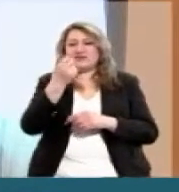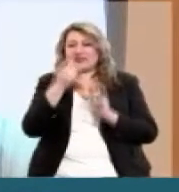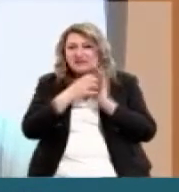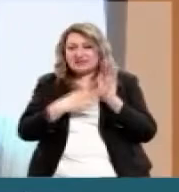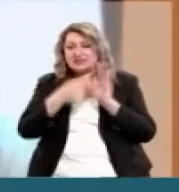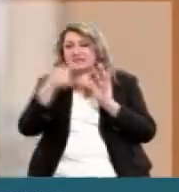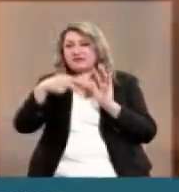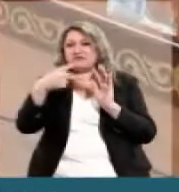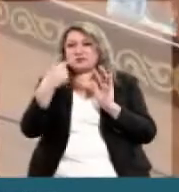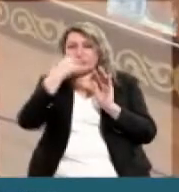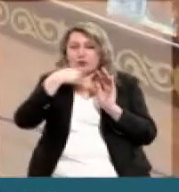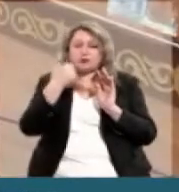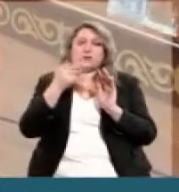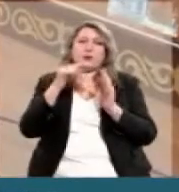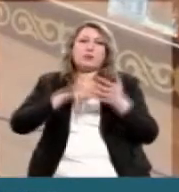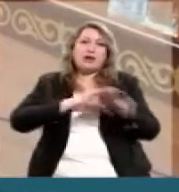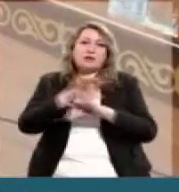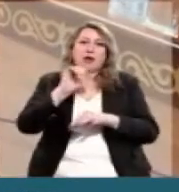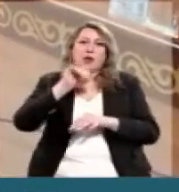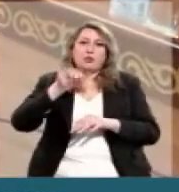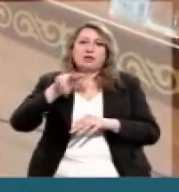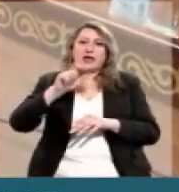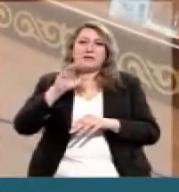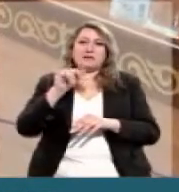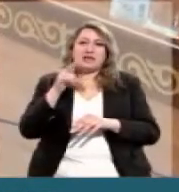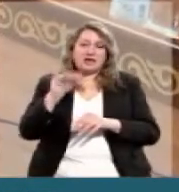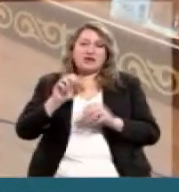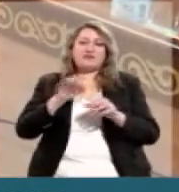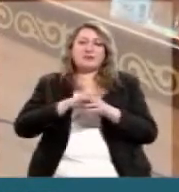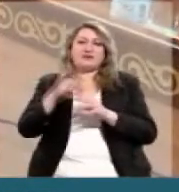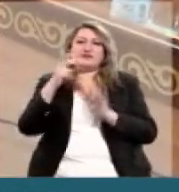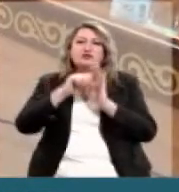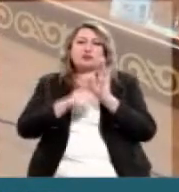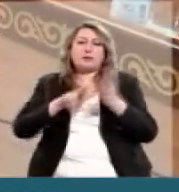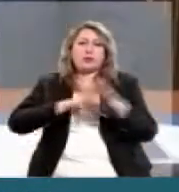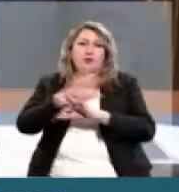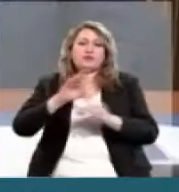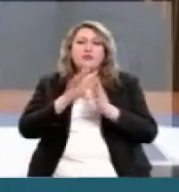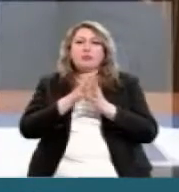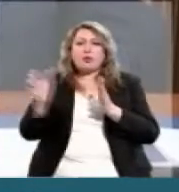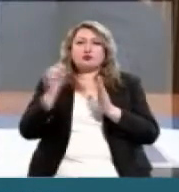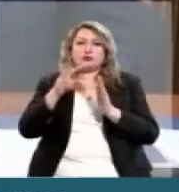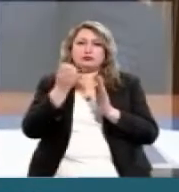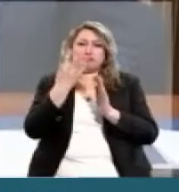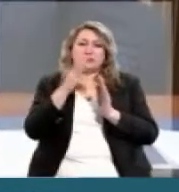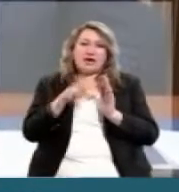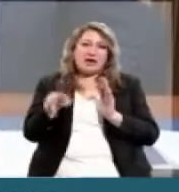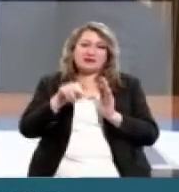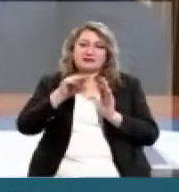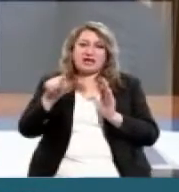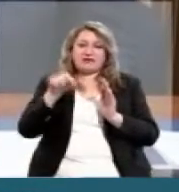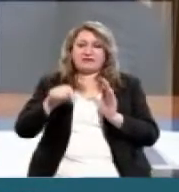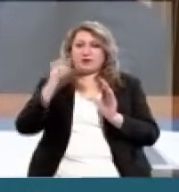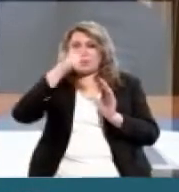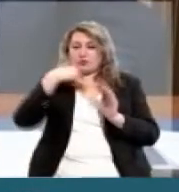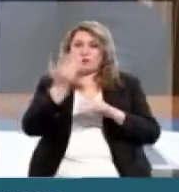по 2021 год в рамках проекта «Аул Ельбесаг» реализовано 216 проектов на более чем 14 миллиардов тенге. На